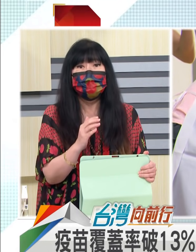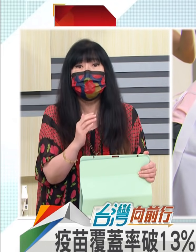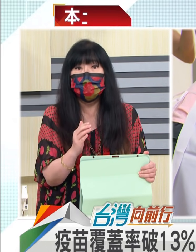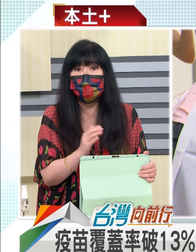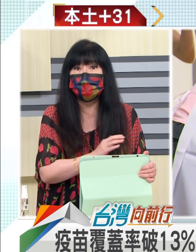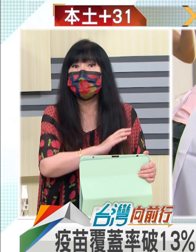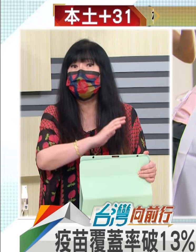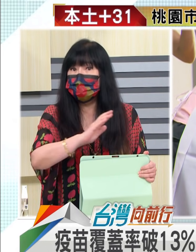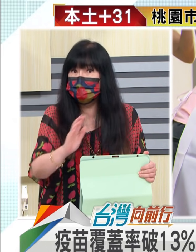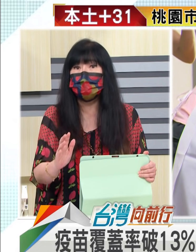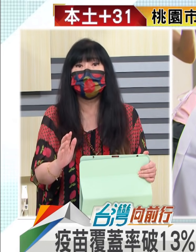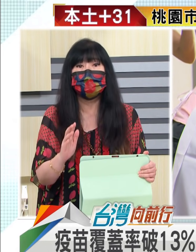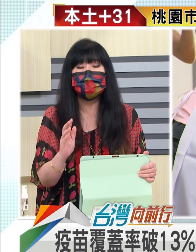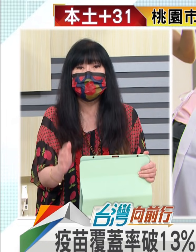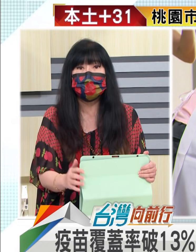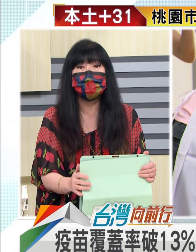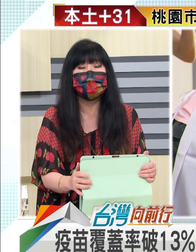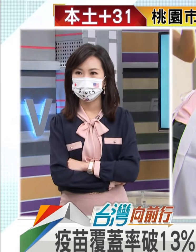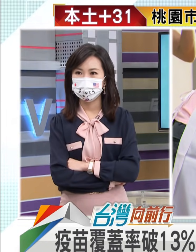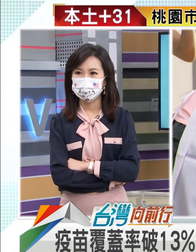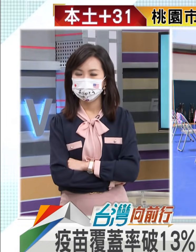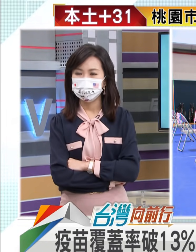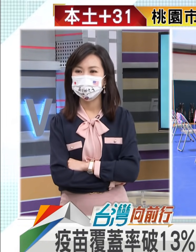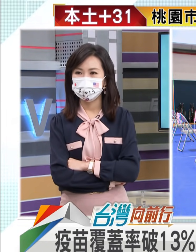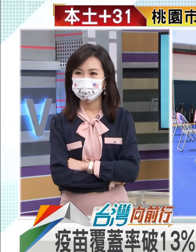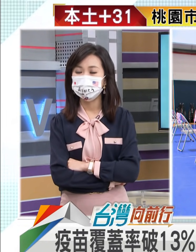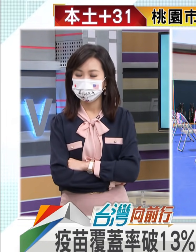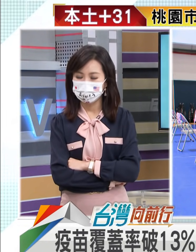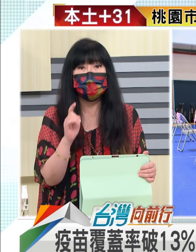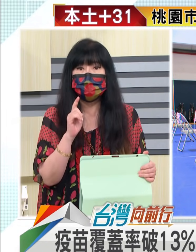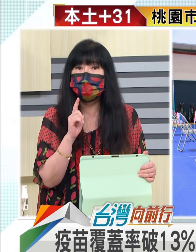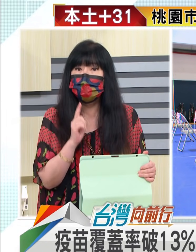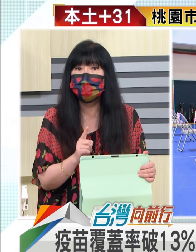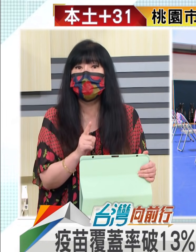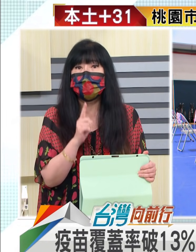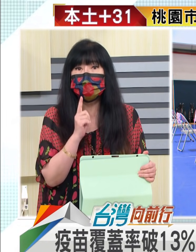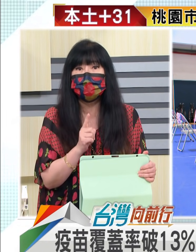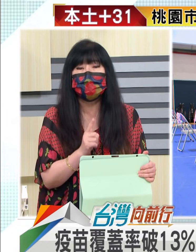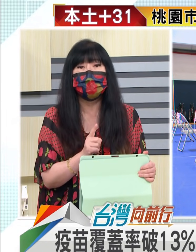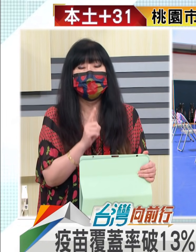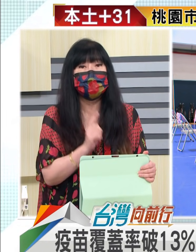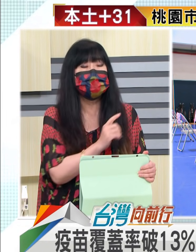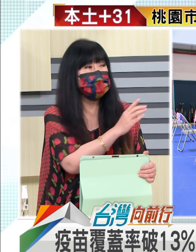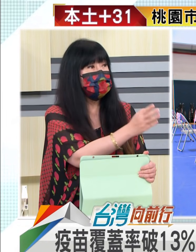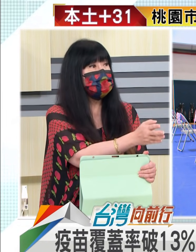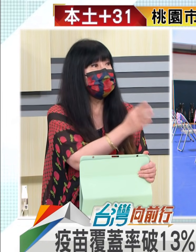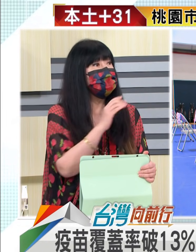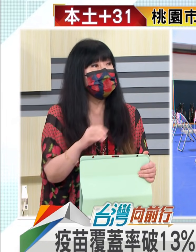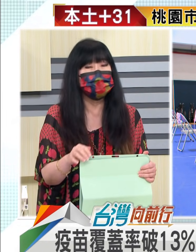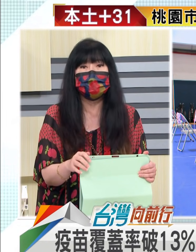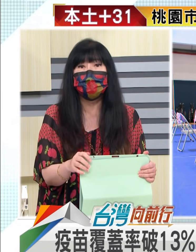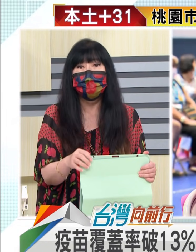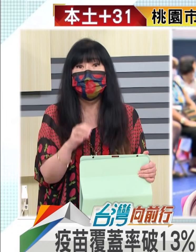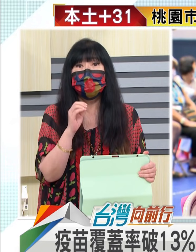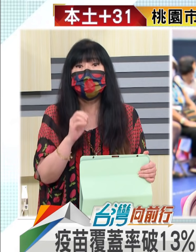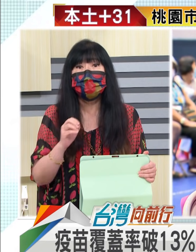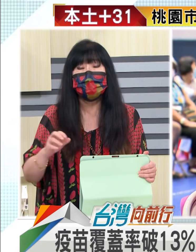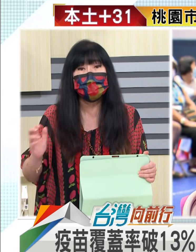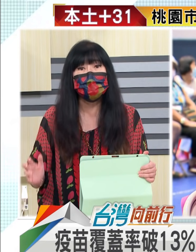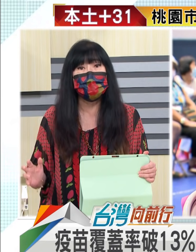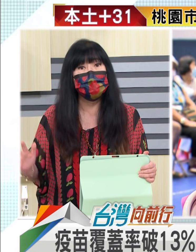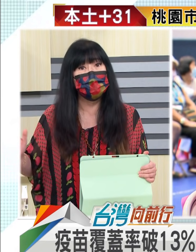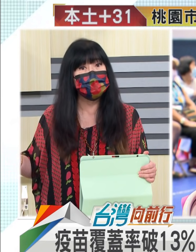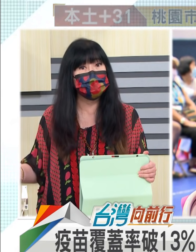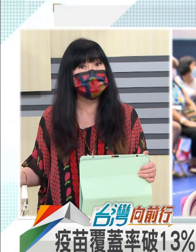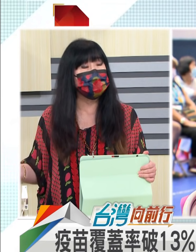话，那我们大家是有可能在7月底达成25%。我觉得这个是牵涉到刚才这个林医师有提到，因为现在